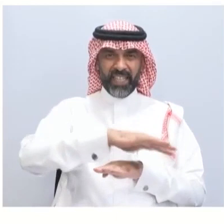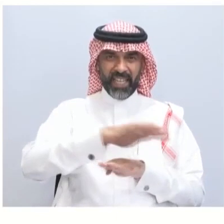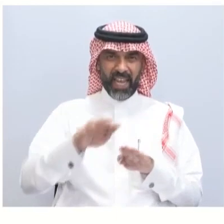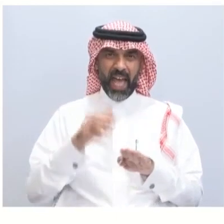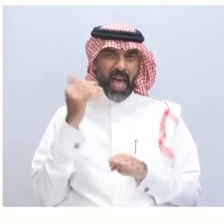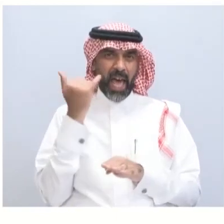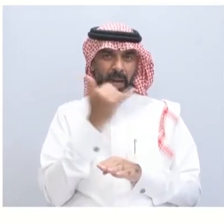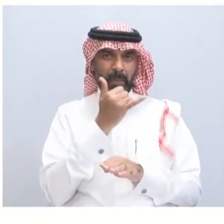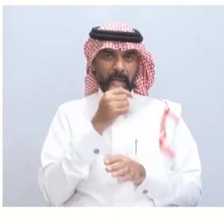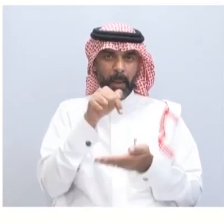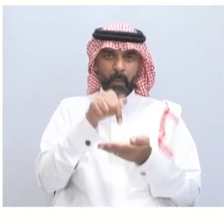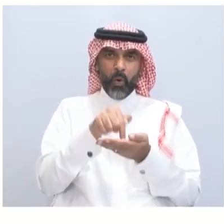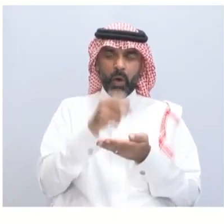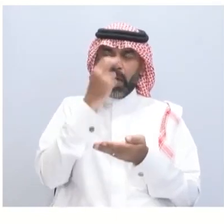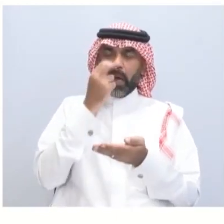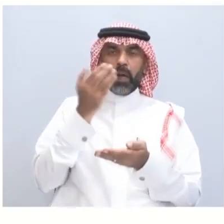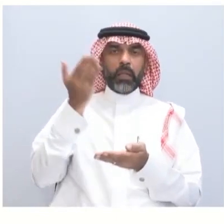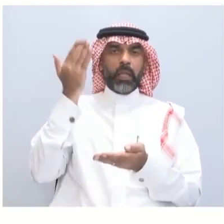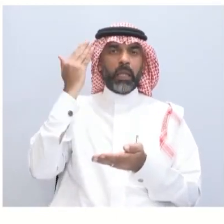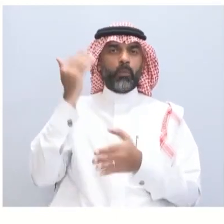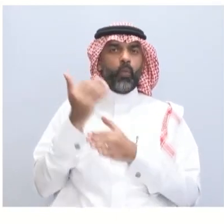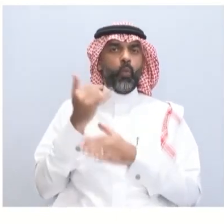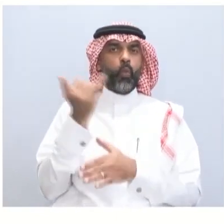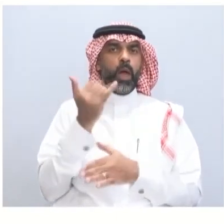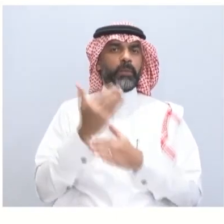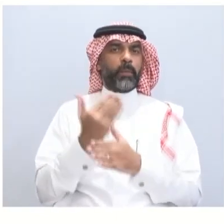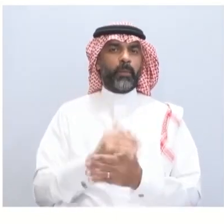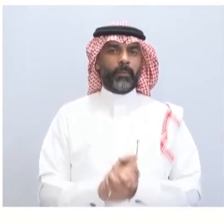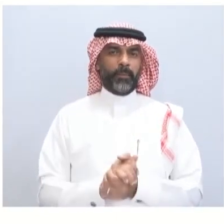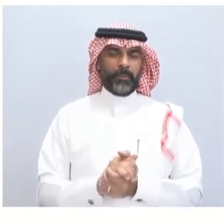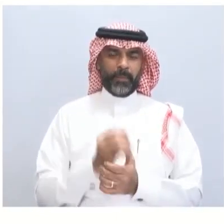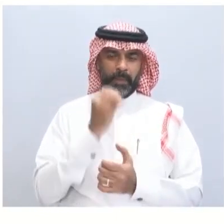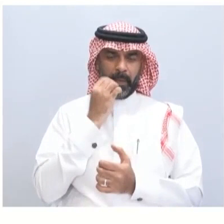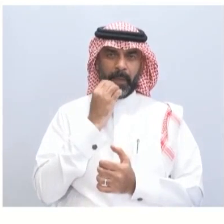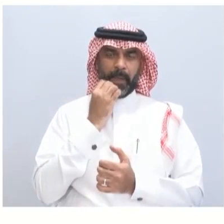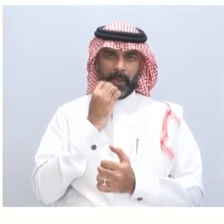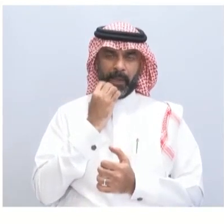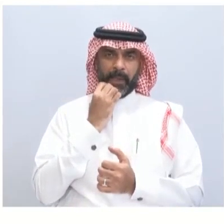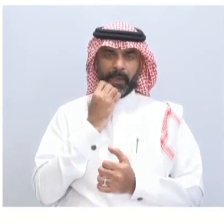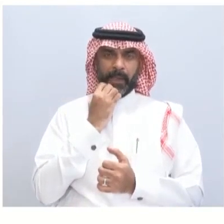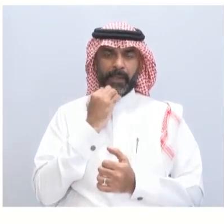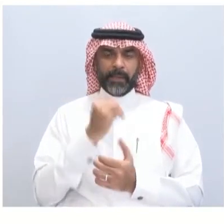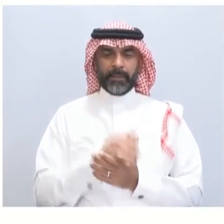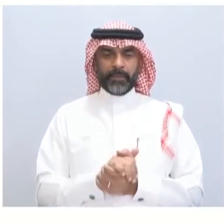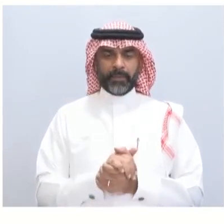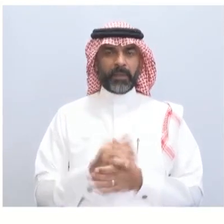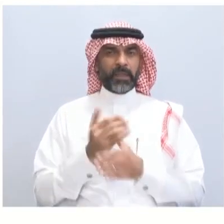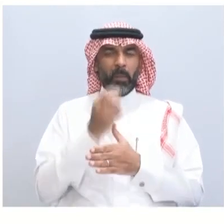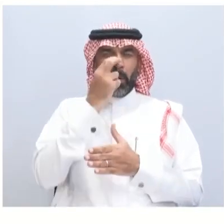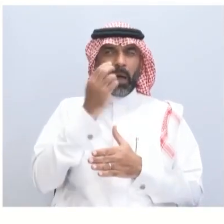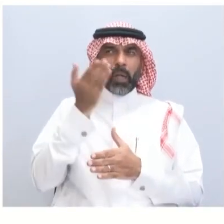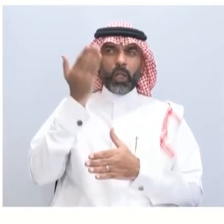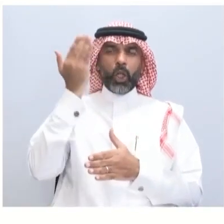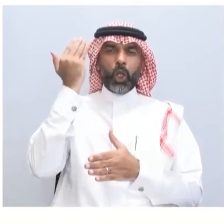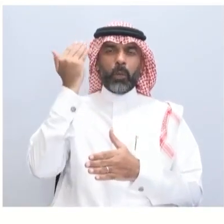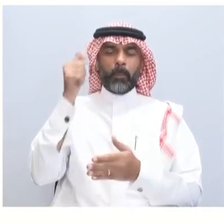شبه الجزيره العربيه قديما لماذا موقع شبه الجزيره العربيه قديما